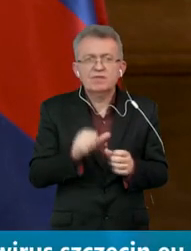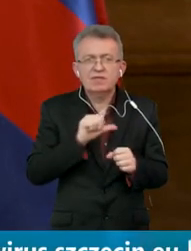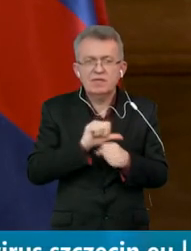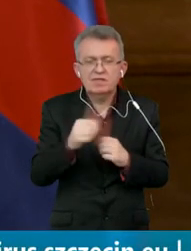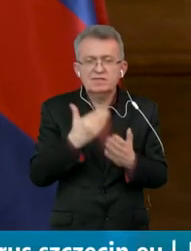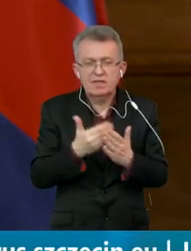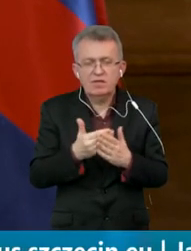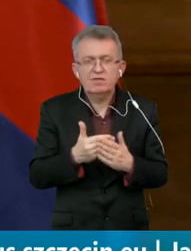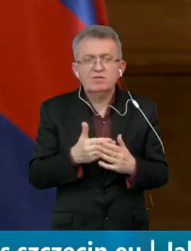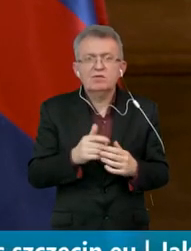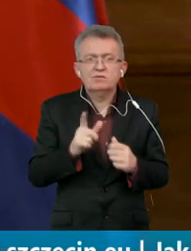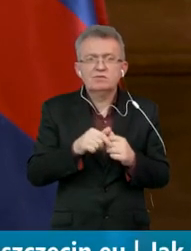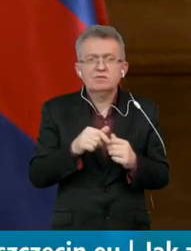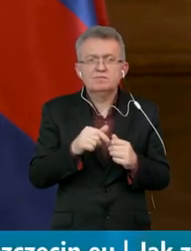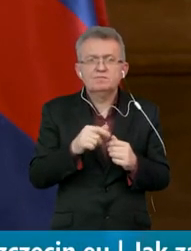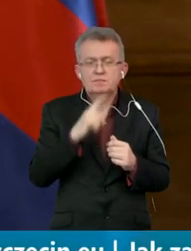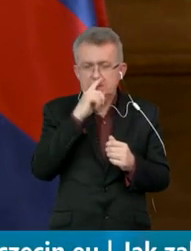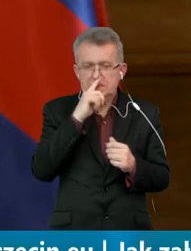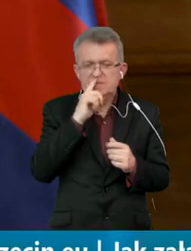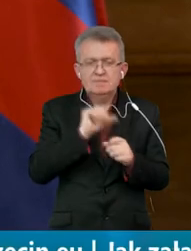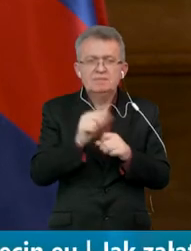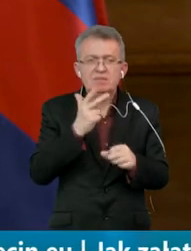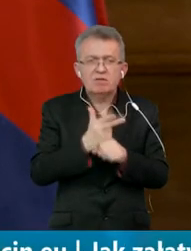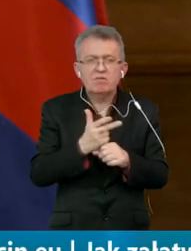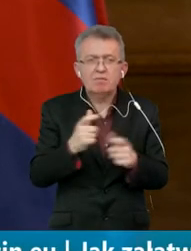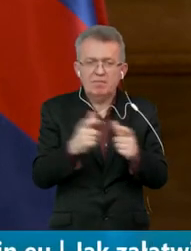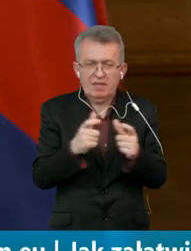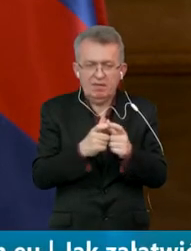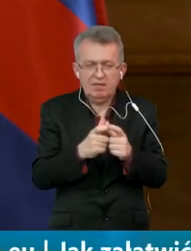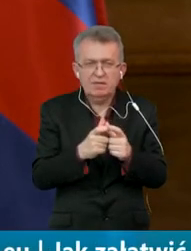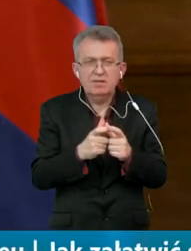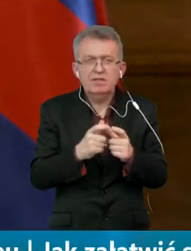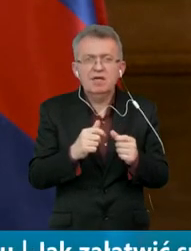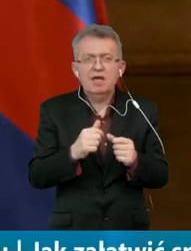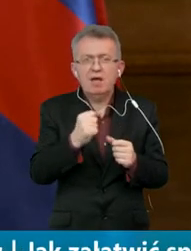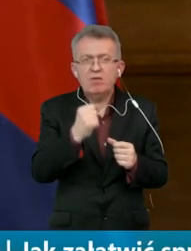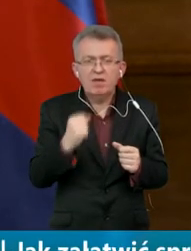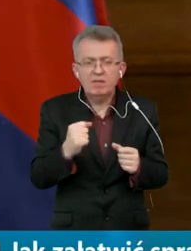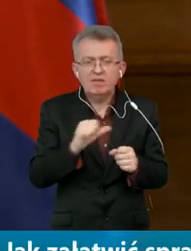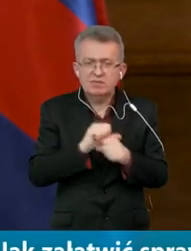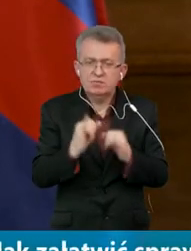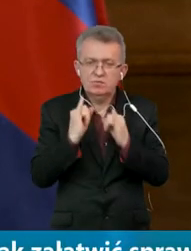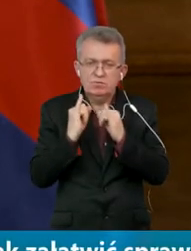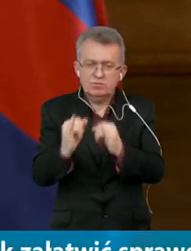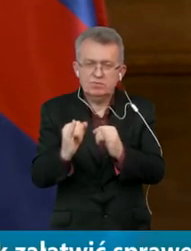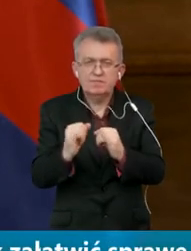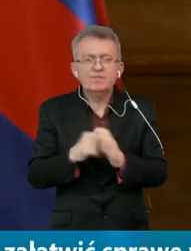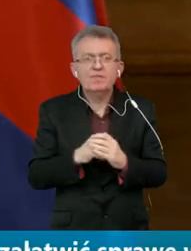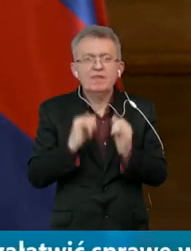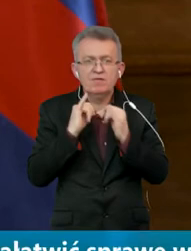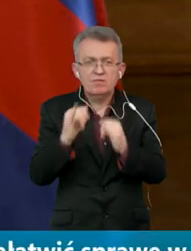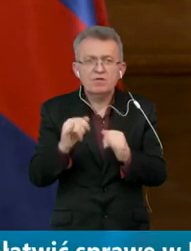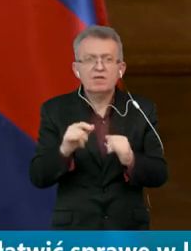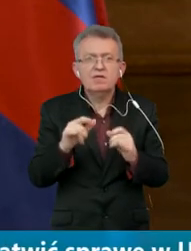że zasadą jest parkowanie na bazie biletu. Natomiast abonament jest pewnym przywilejem i ten przywilej